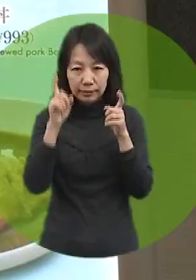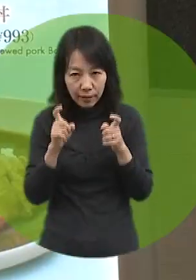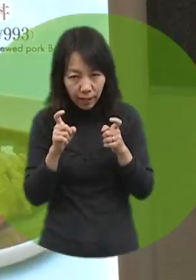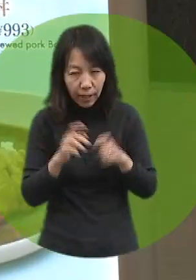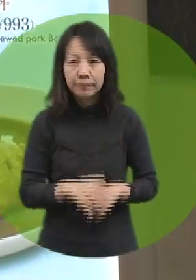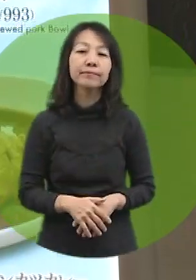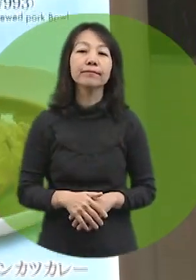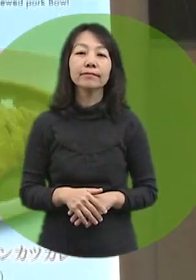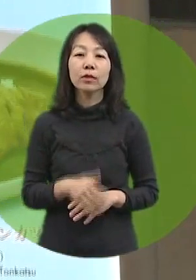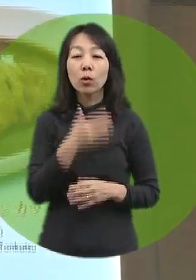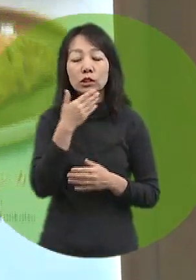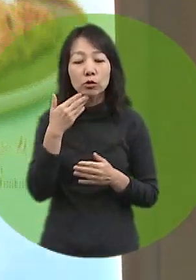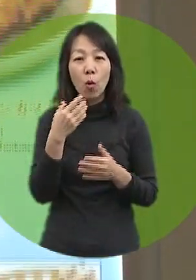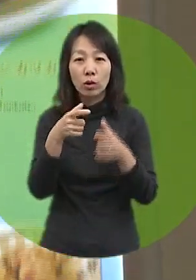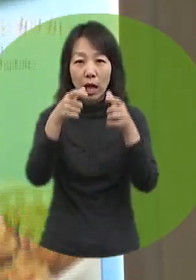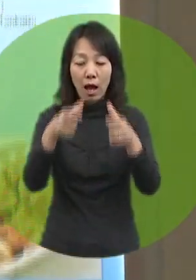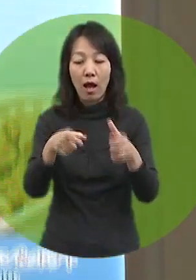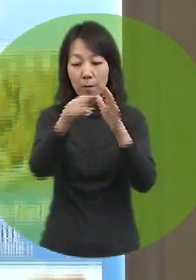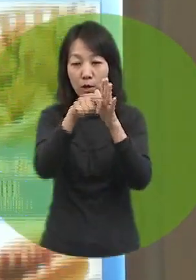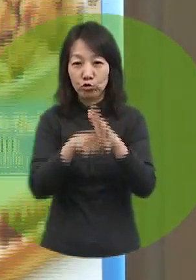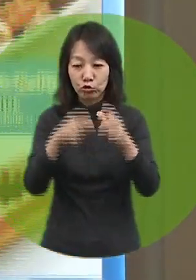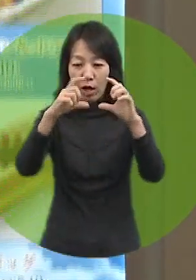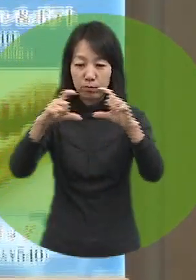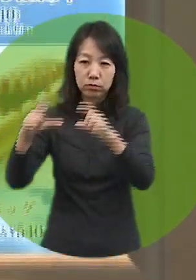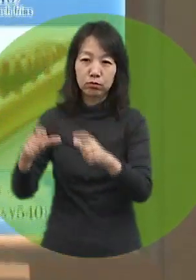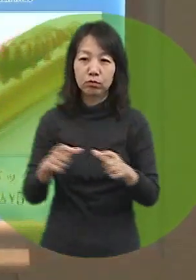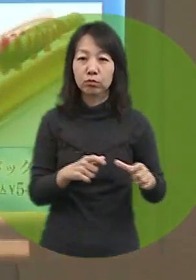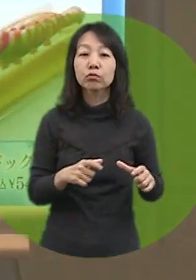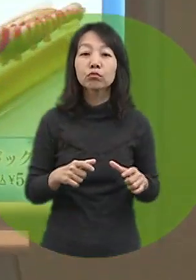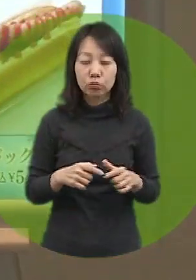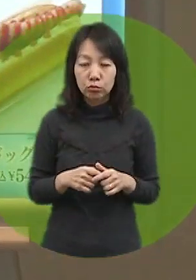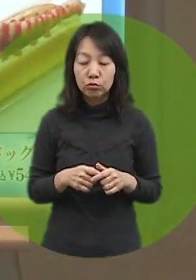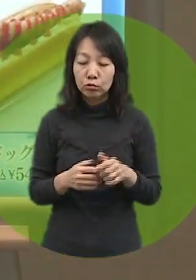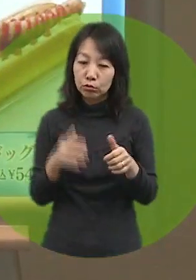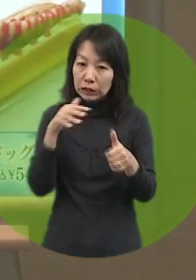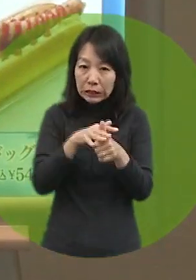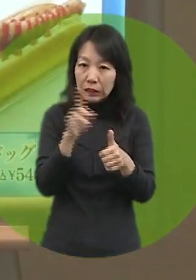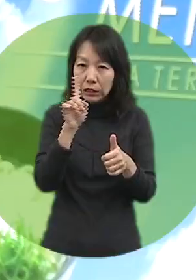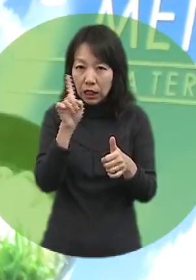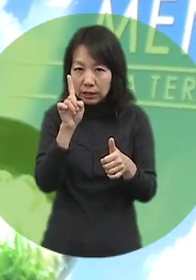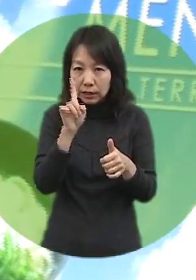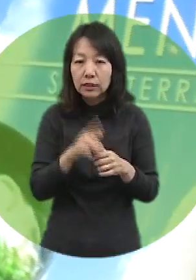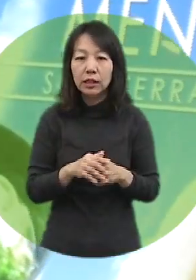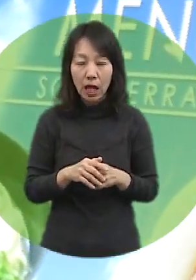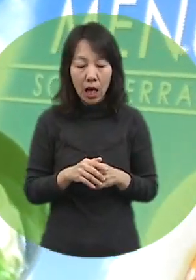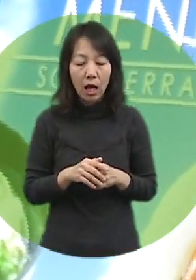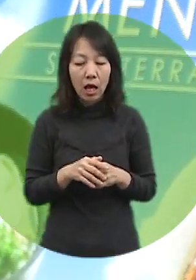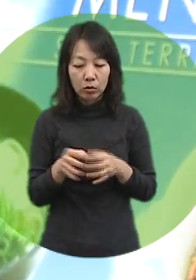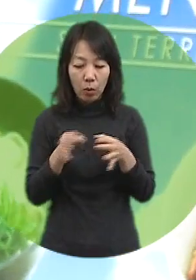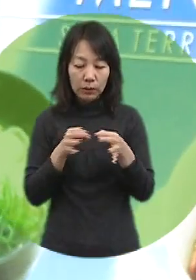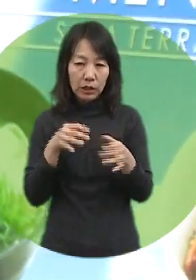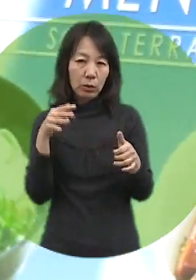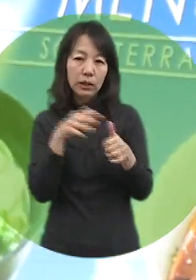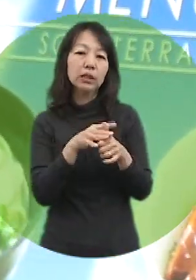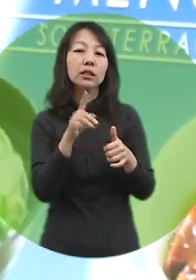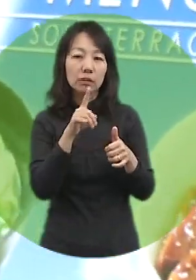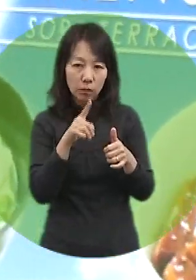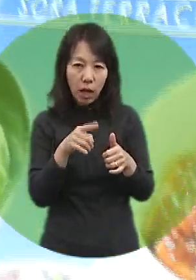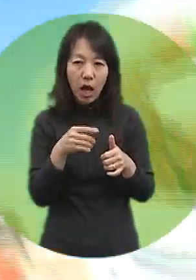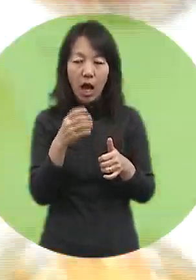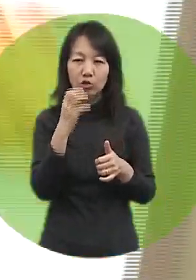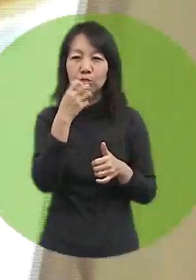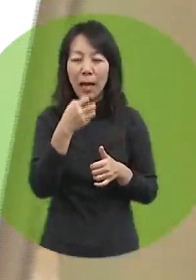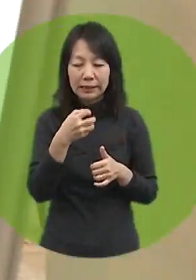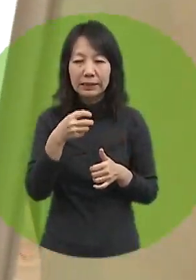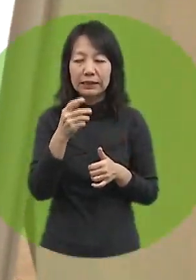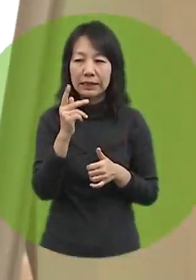美味しそうなメニューが並んでますけど、どのメニューが人気なんですか。 当店の人気メニューは、はい、スパイシーカツカ